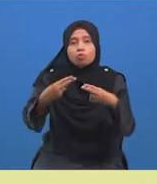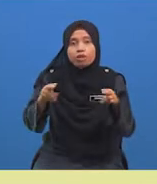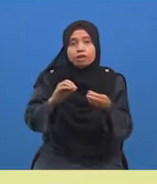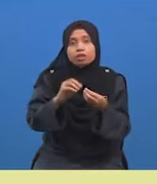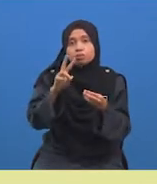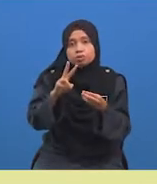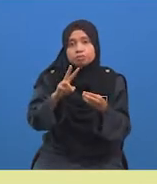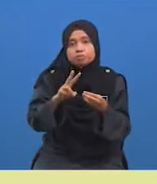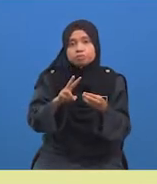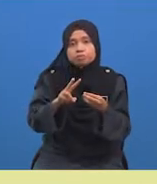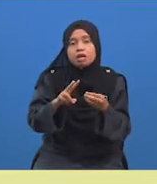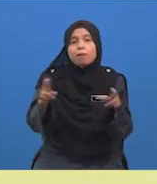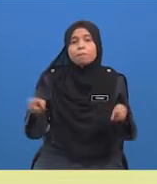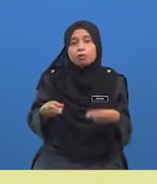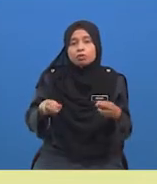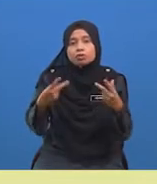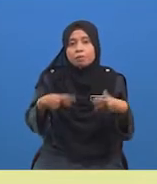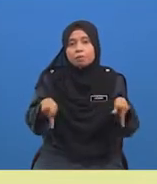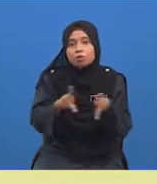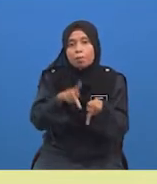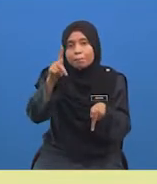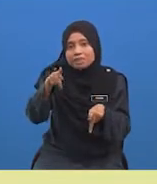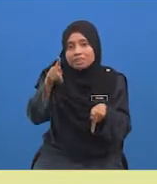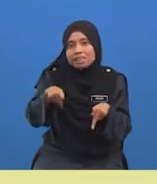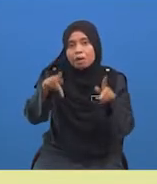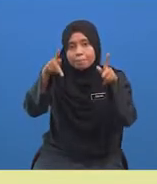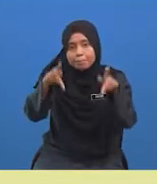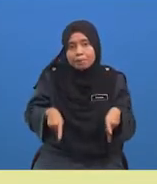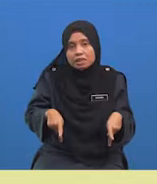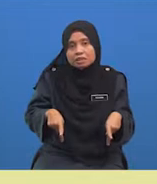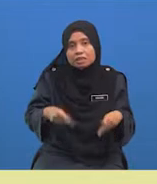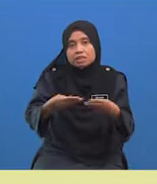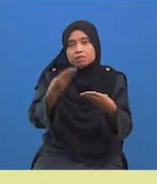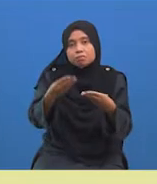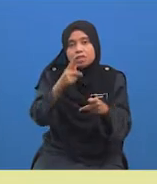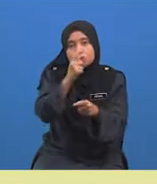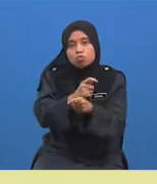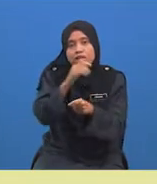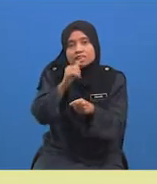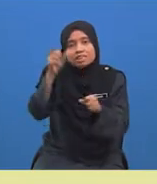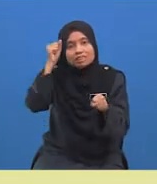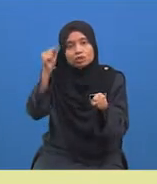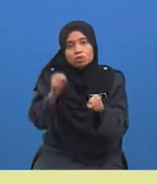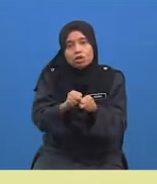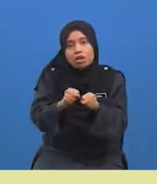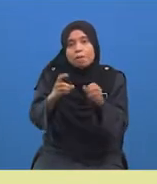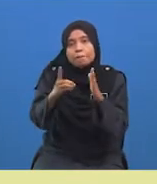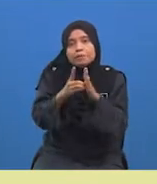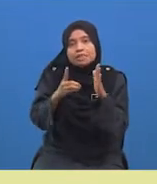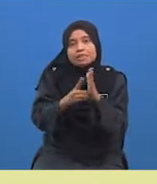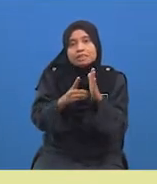Huraian kedua. Pihak pengurusan perlu memastikan para pekerja diberi tugas yang sesuai